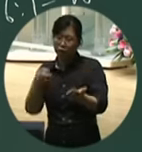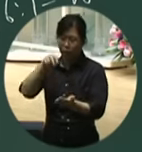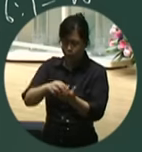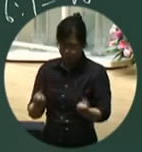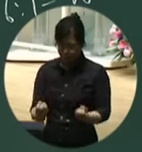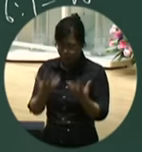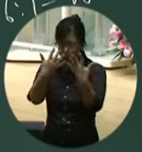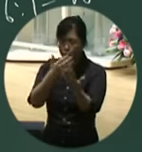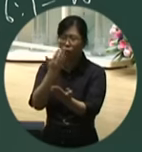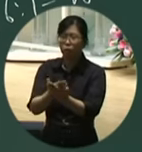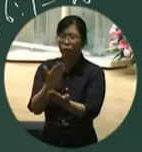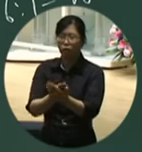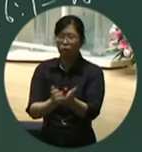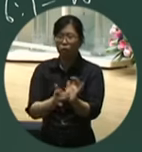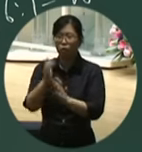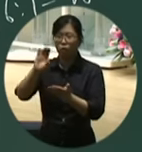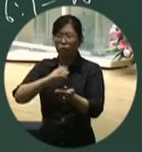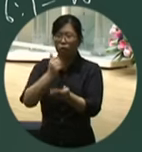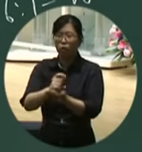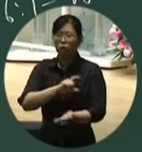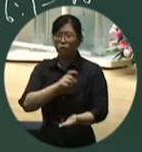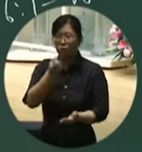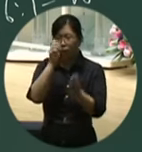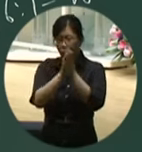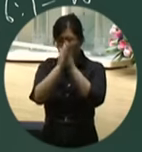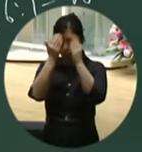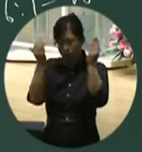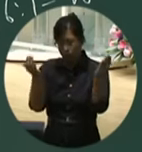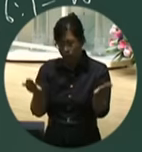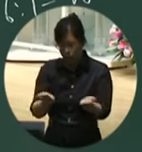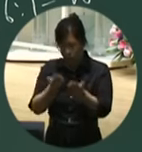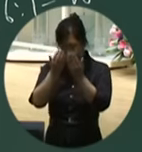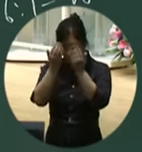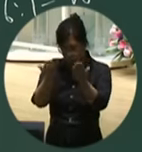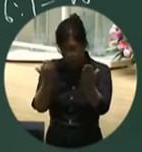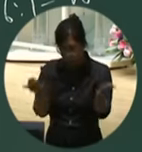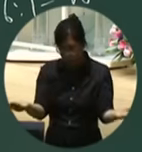stop all disasters. 예수 그리스도 이름으로 기도하옵나이다. We pray in Jesus Christ's name. Amen.